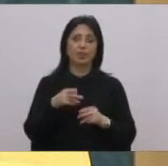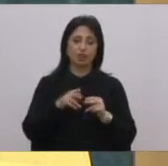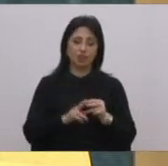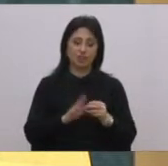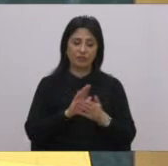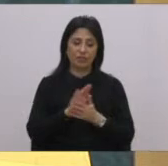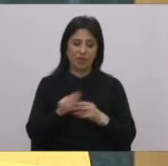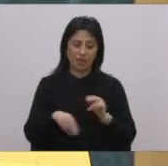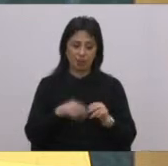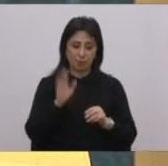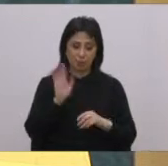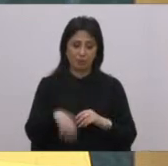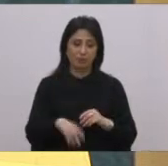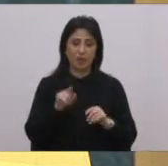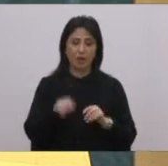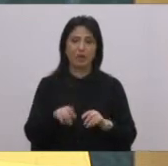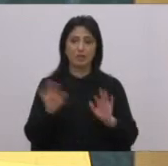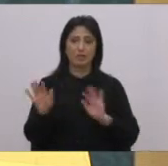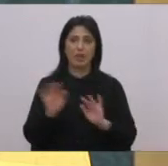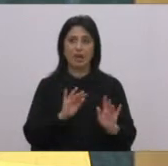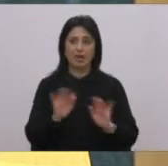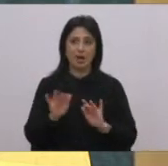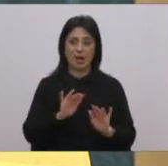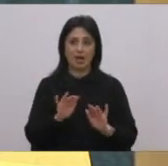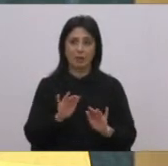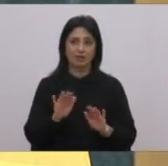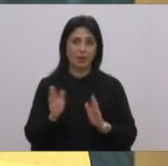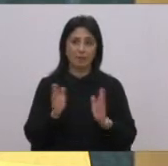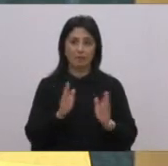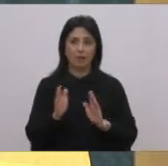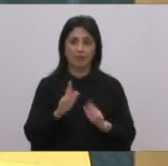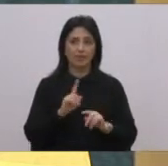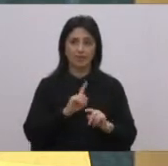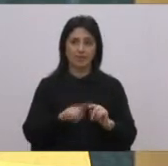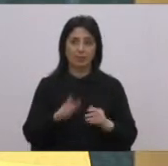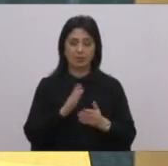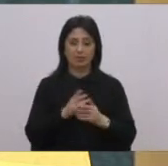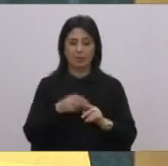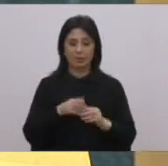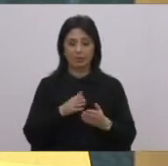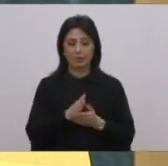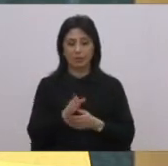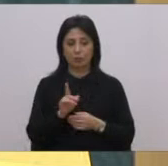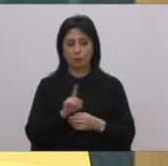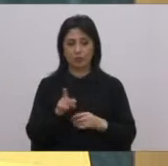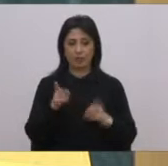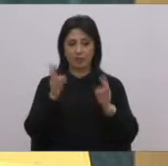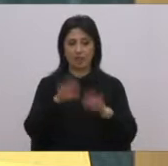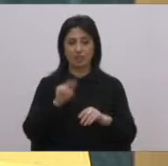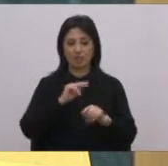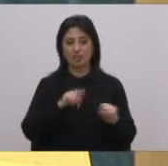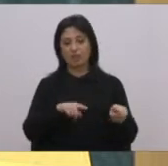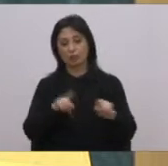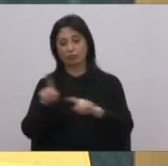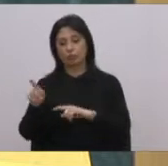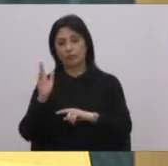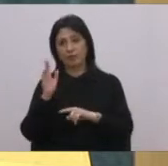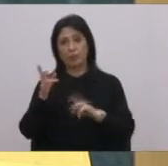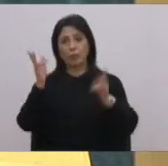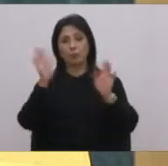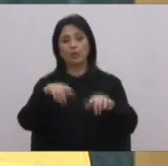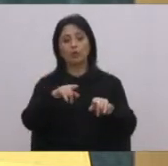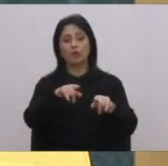შეწყვეტილი ხელშეკრულებები, თუმცა აქაც რეაგირება მაქსიმალურად სწრაფი გვაქვს იმ მიმართულებით, რომ ის დარჩენილი სამუშაოები იქნება თუ